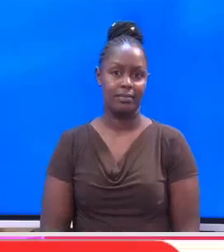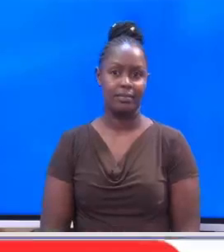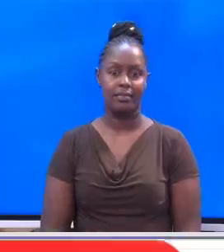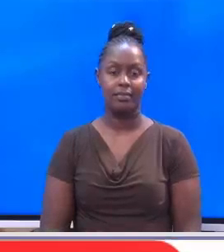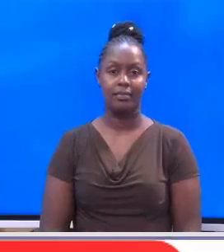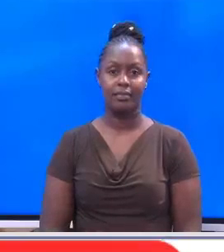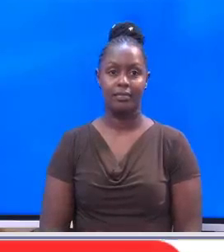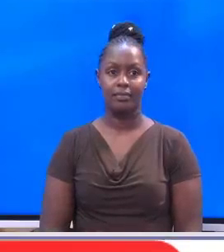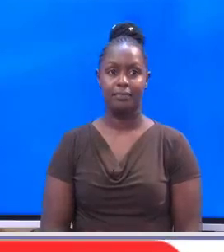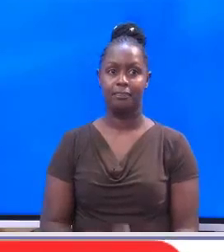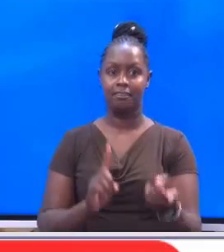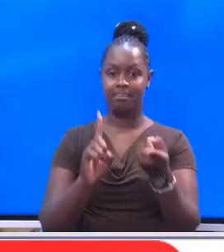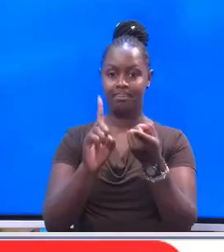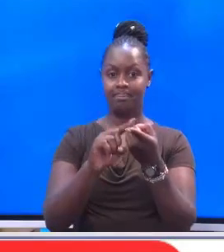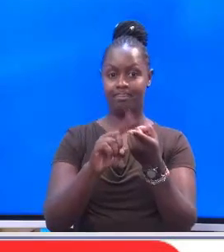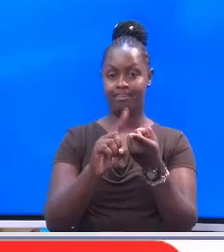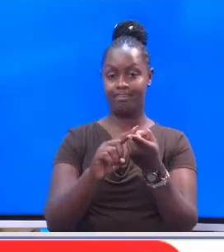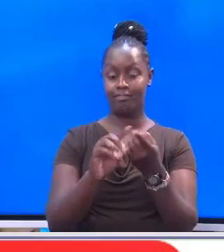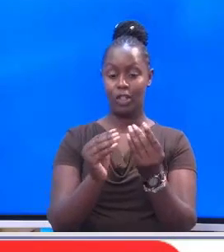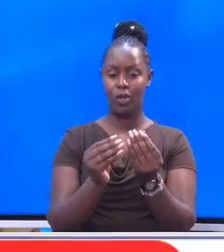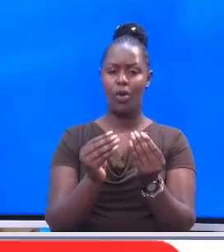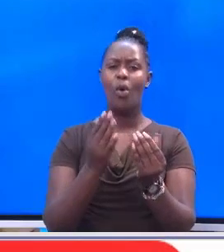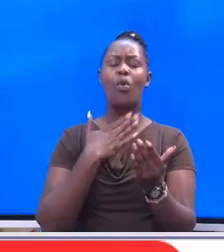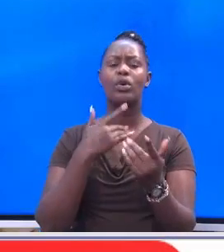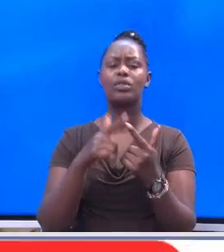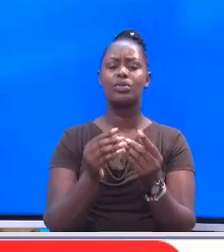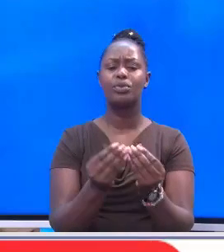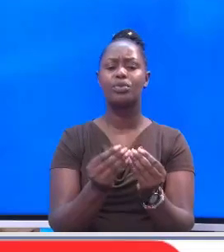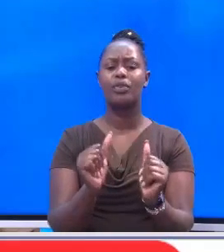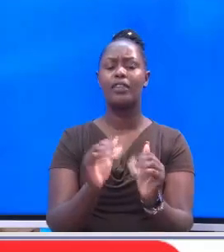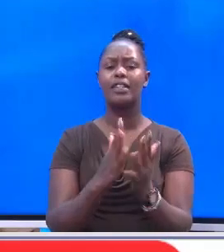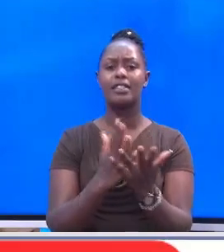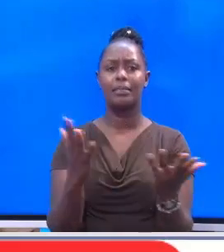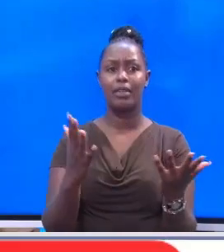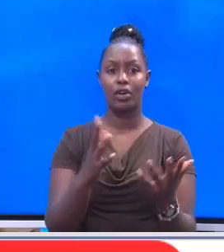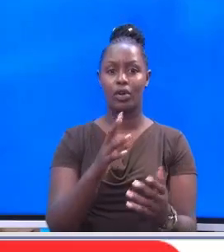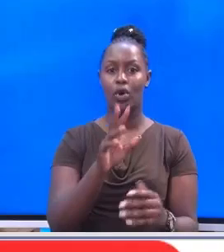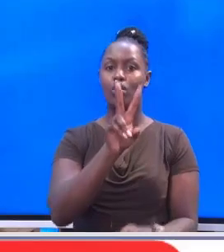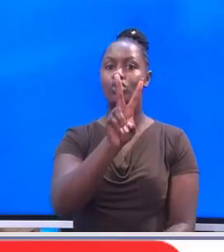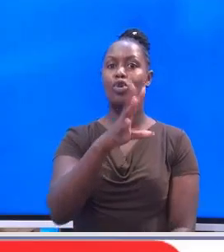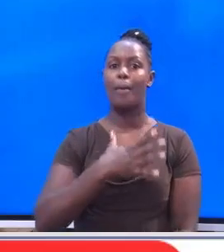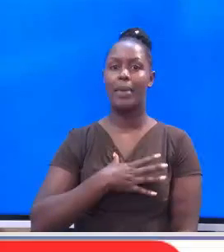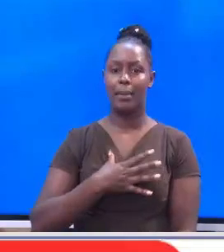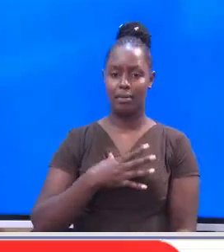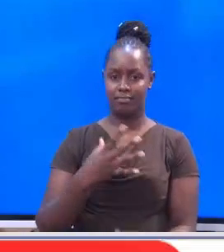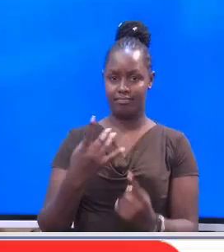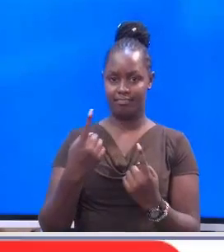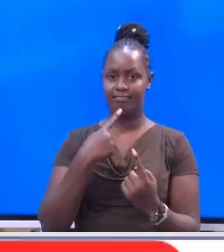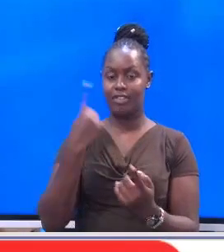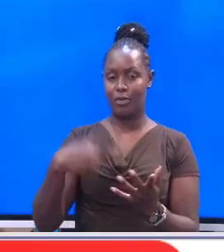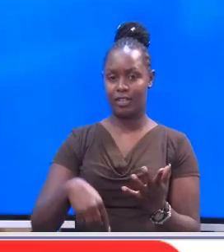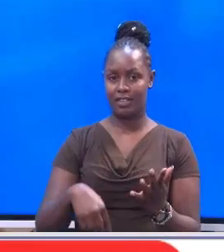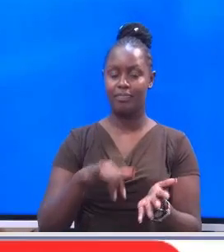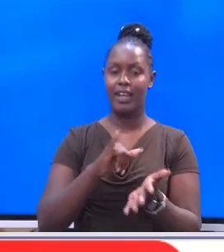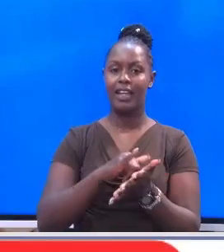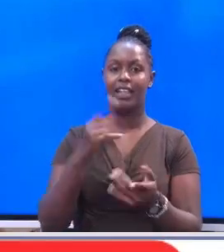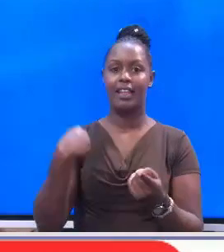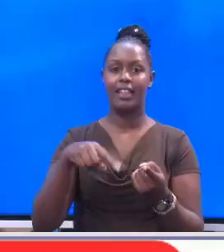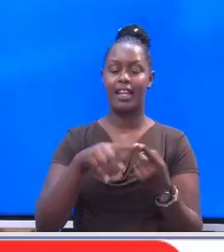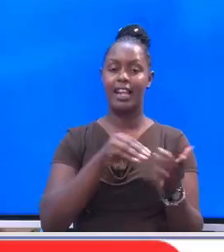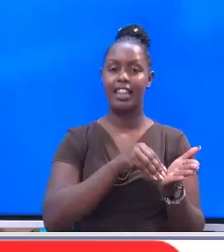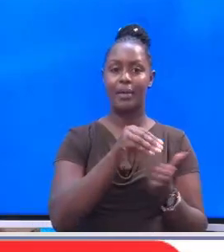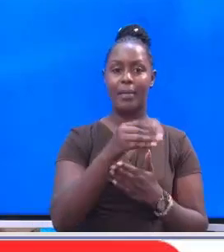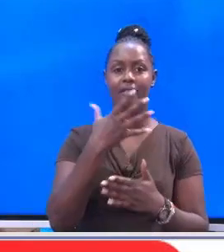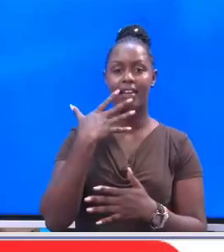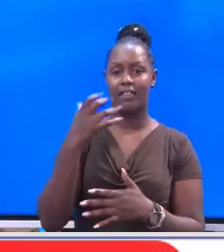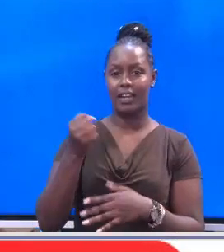Sasa ningependa kurekebisha jambo kwa wale wawili ambao wameongea mapema, wamesema ya kwamba wanalipa 500 na sasa wamesikia